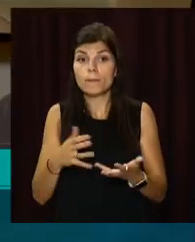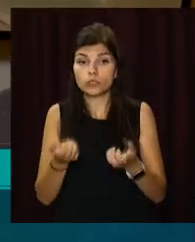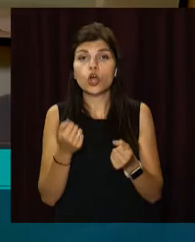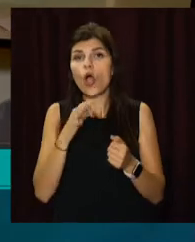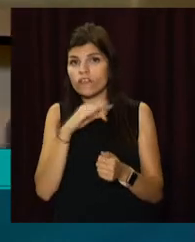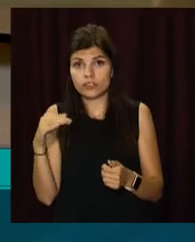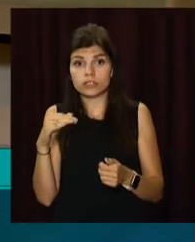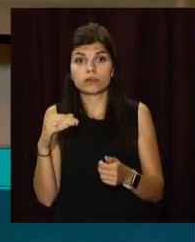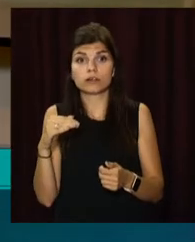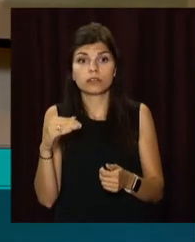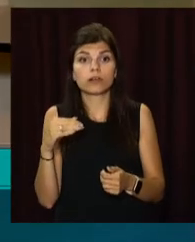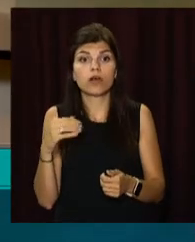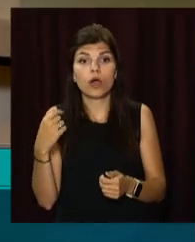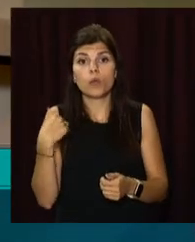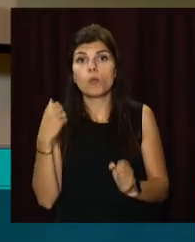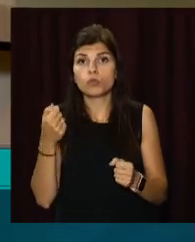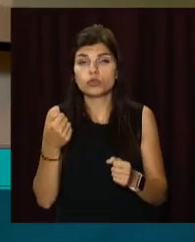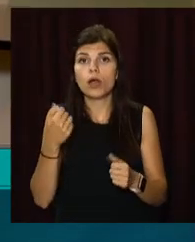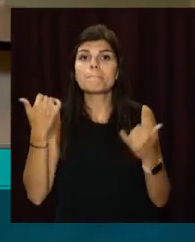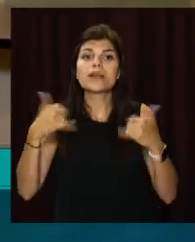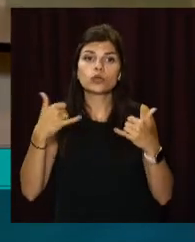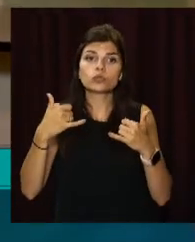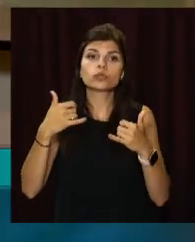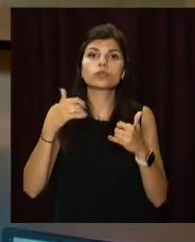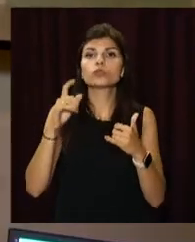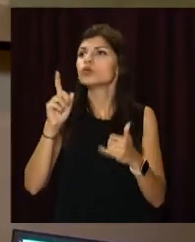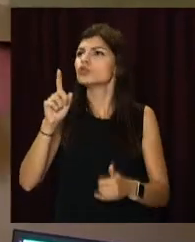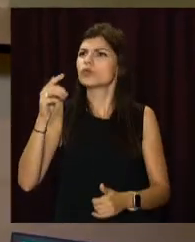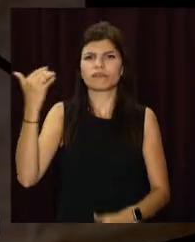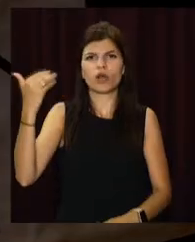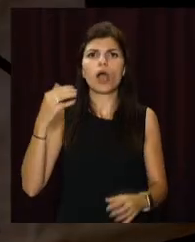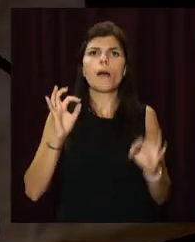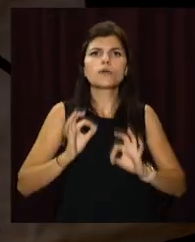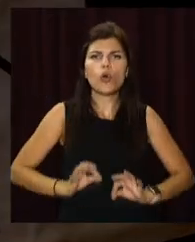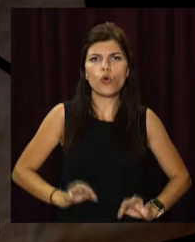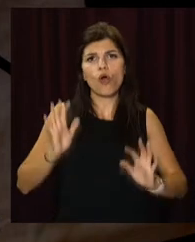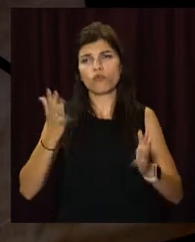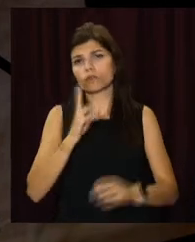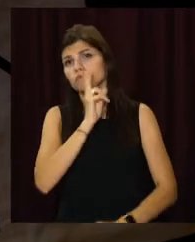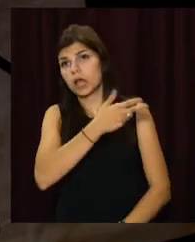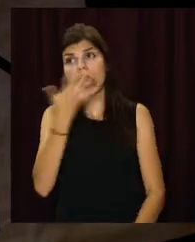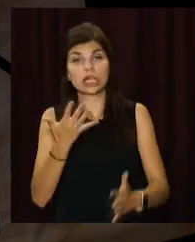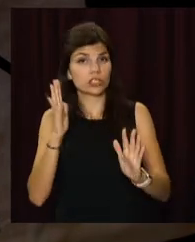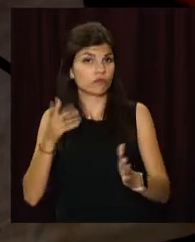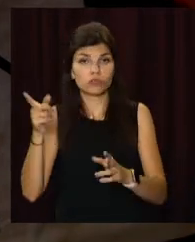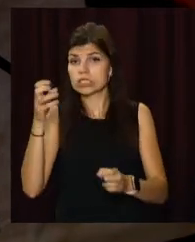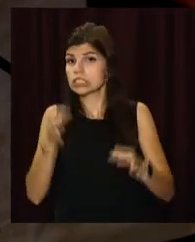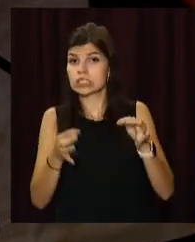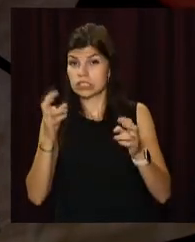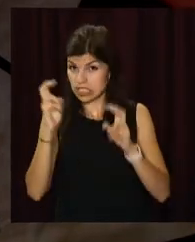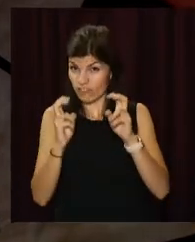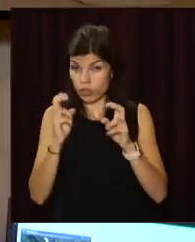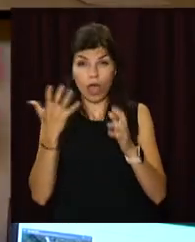щоб ми отримали їх офіційно, не сертифіковано, могли вже звертатися в екологічну інспекцію, звертатися в прокуратуру. О том, что